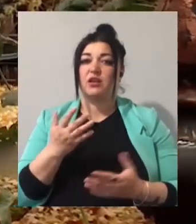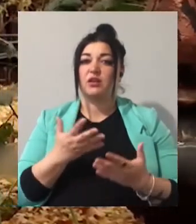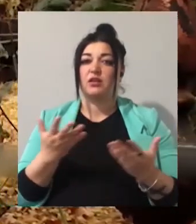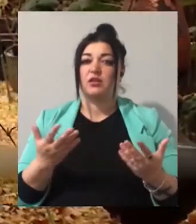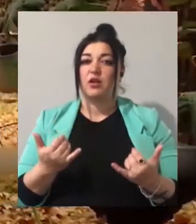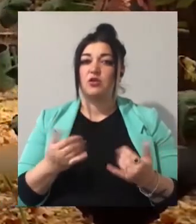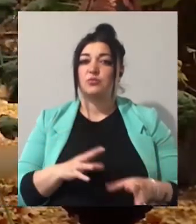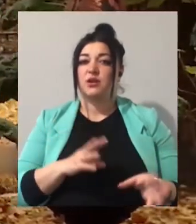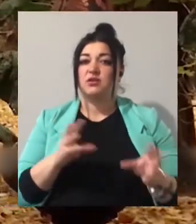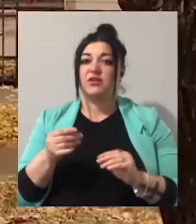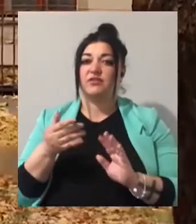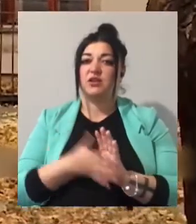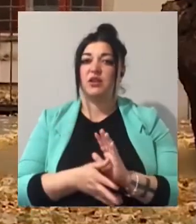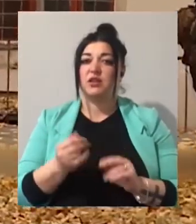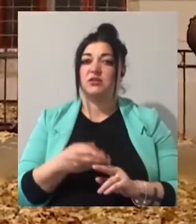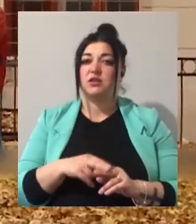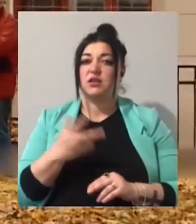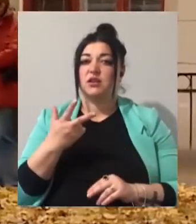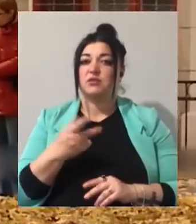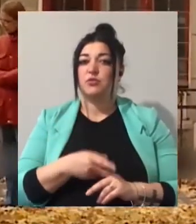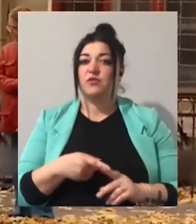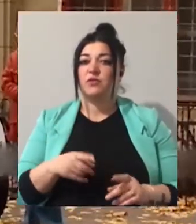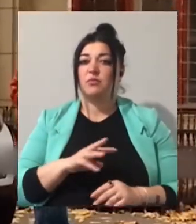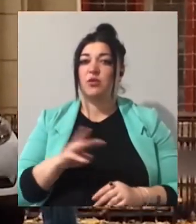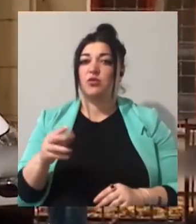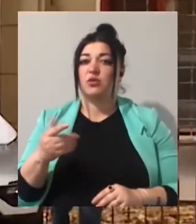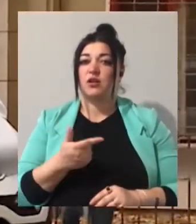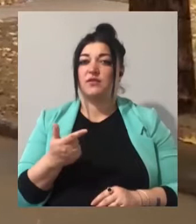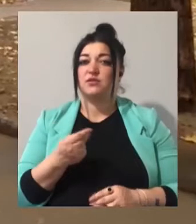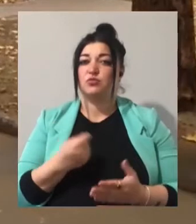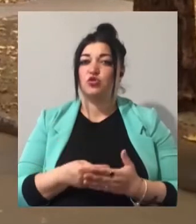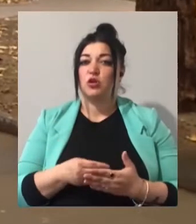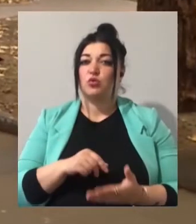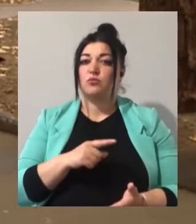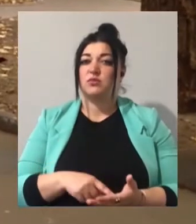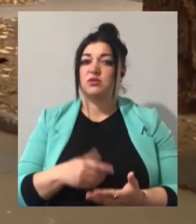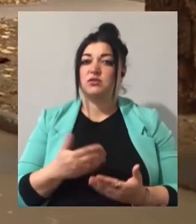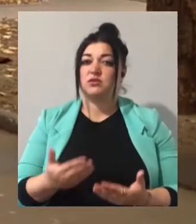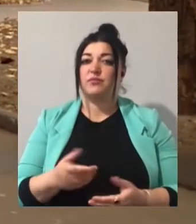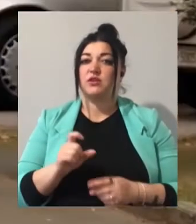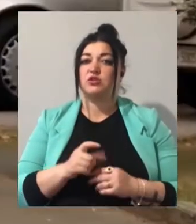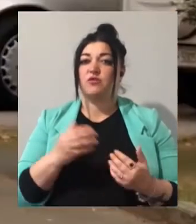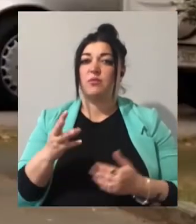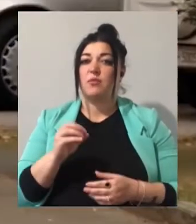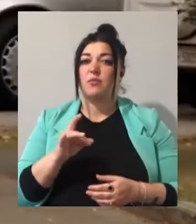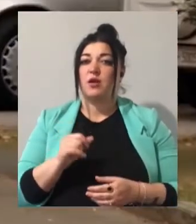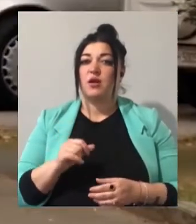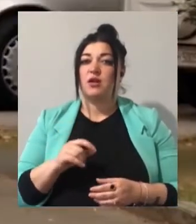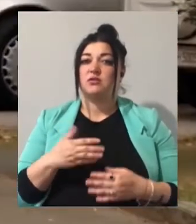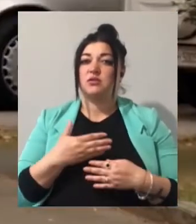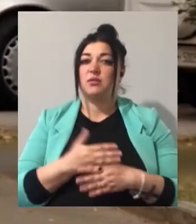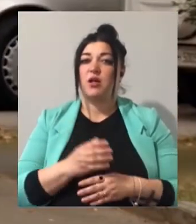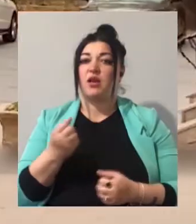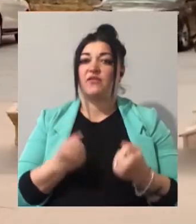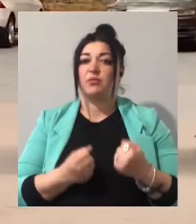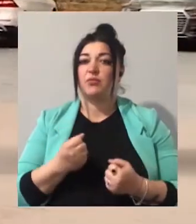та витратили на це 3,5 мільйони гривень з бюджету міста. За словами мера, стару плитку зламали автомобілісти, які